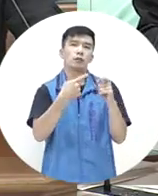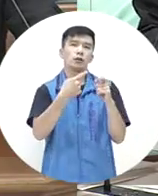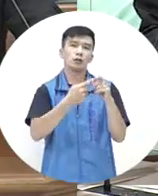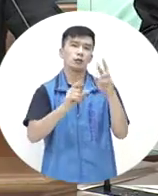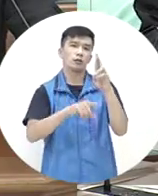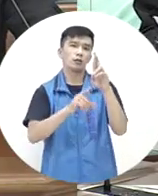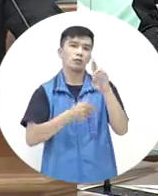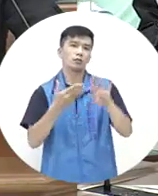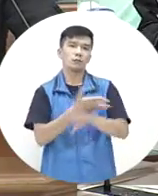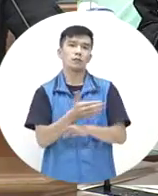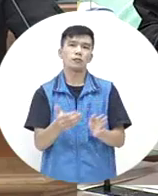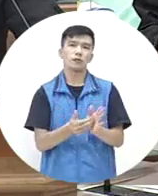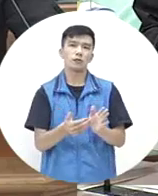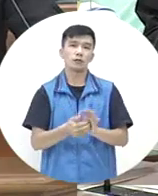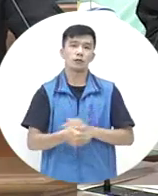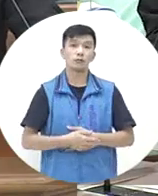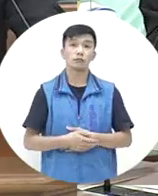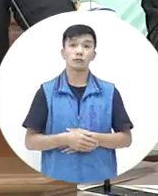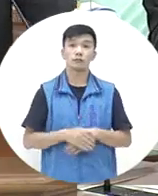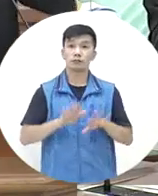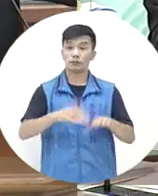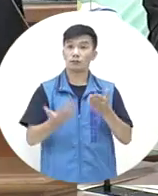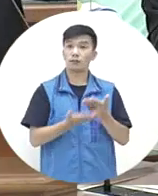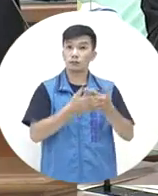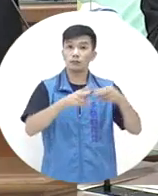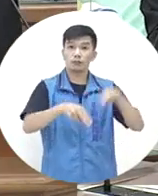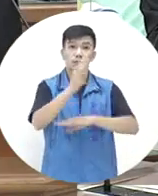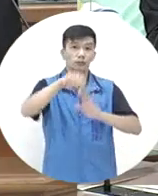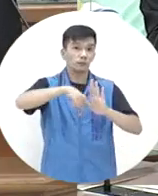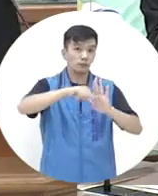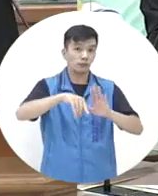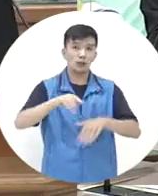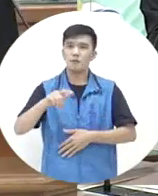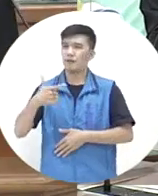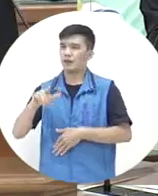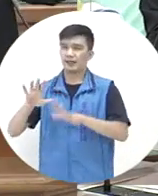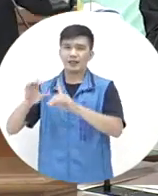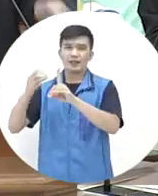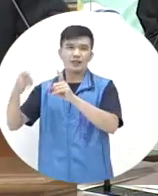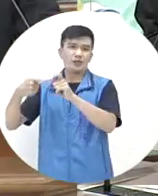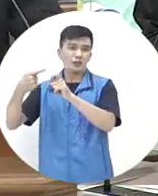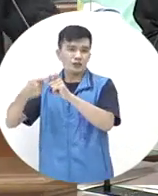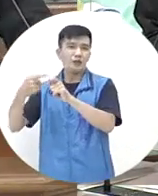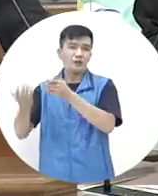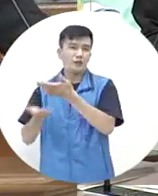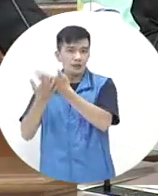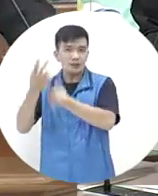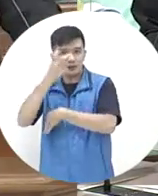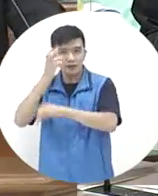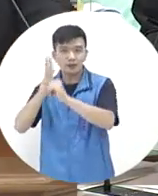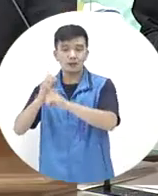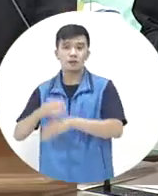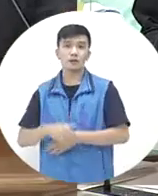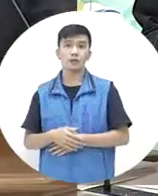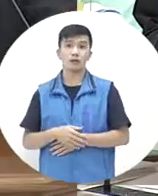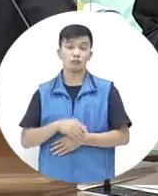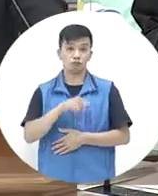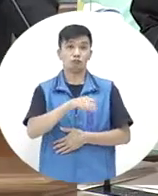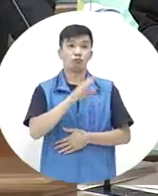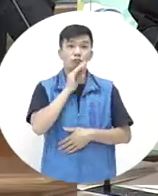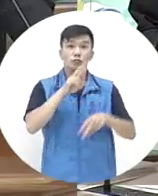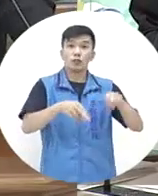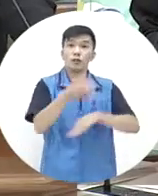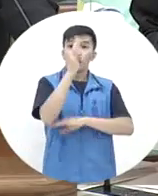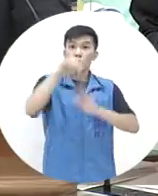十二月就通过了。 到现在在行政院， 你们还109年还在提到交通部审查嘞。 这个是行政院退回